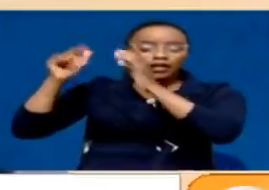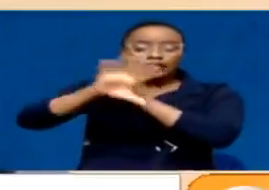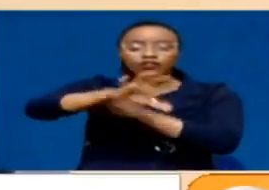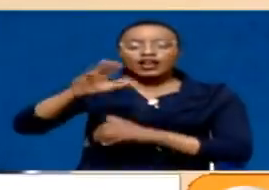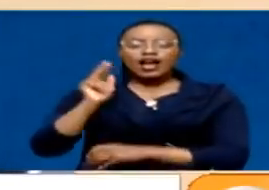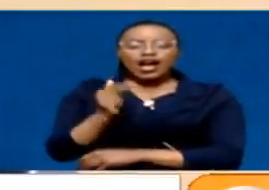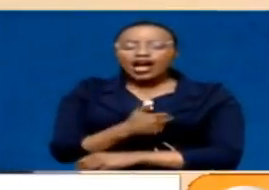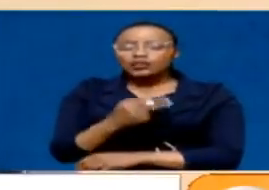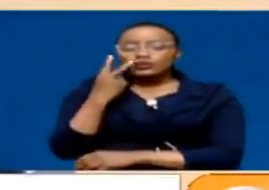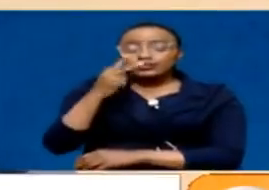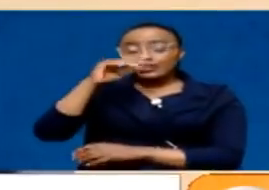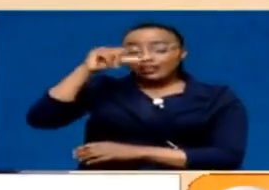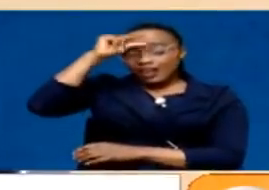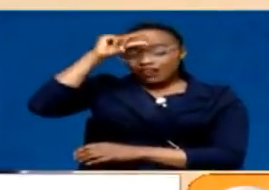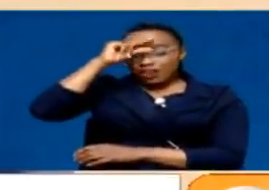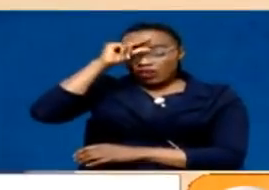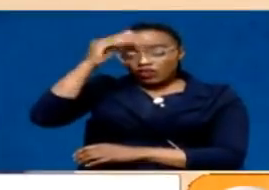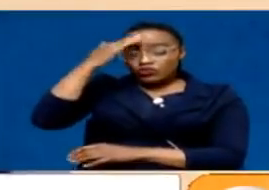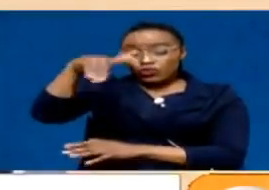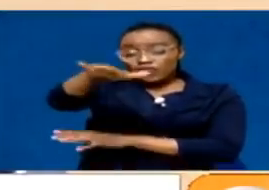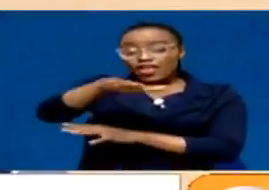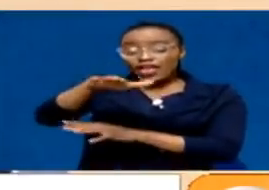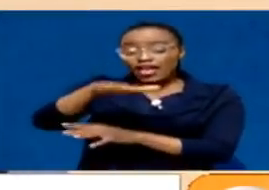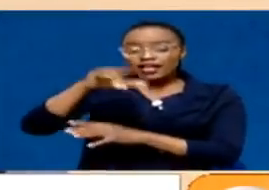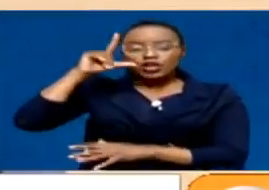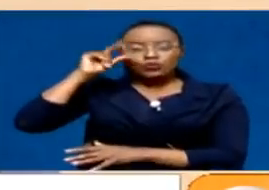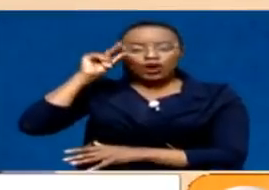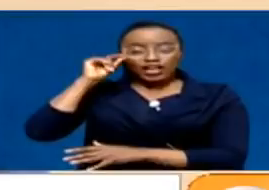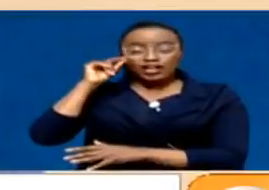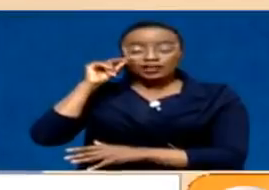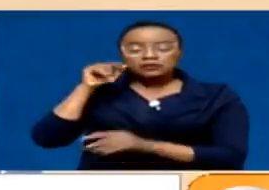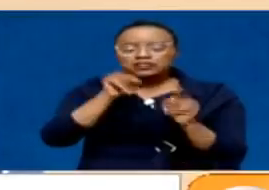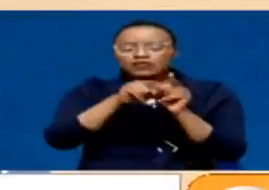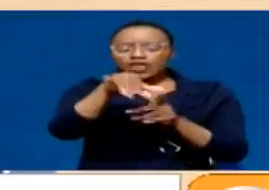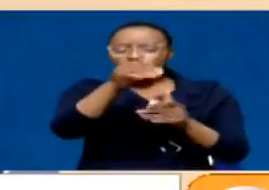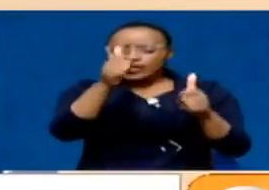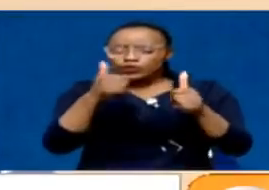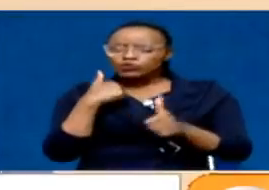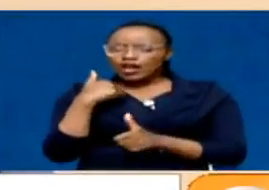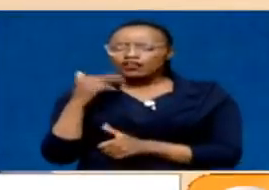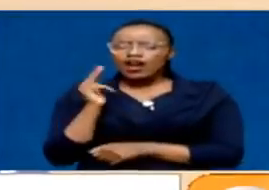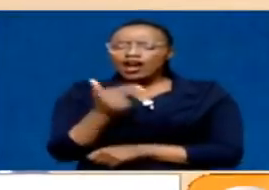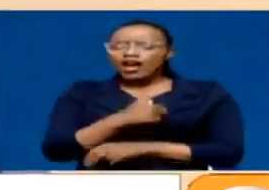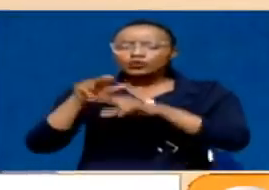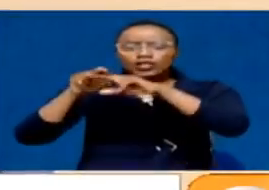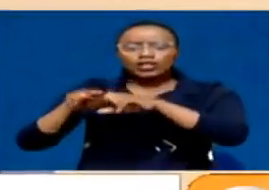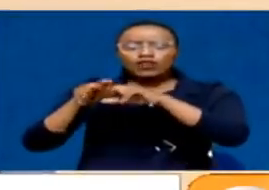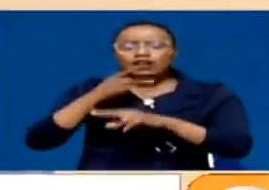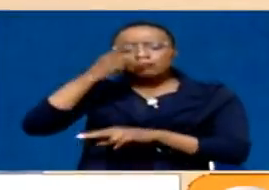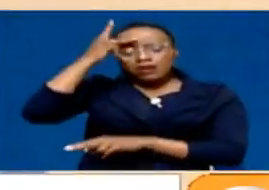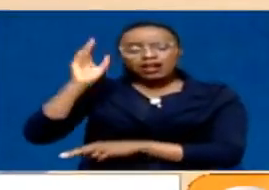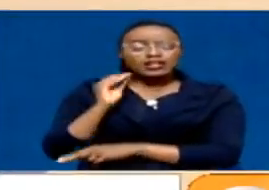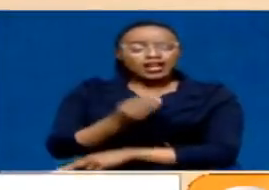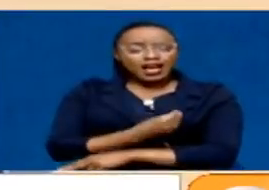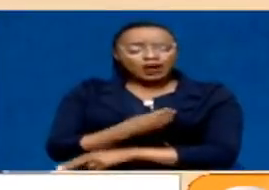nini hatuoni serikali inapotokea tukio kama hili maeneo haya ya pwani, hususan sehemu hizi zetu ambapo kwamba sisi tunategemea wazazi wetu wote,